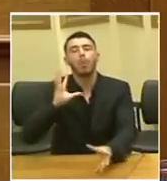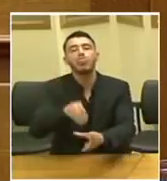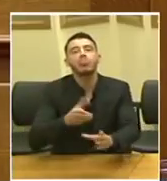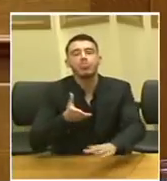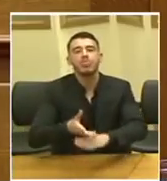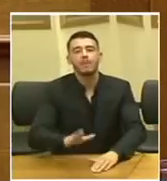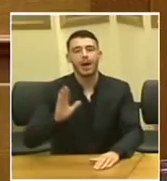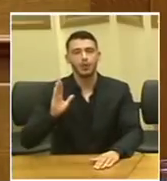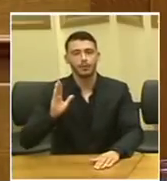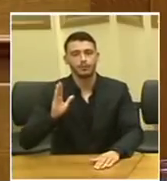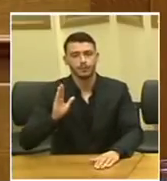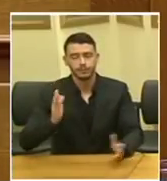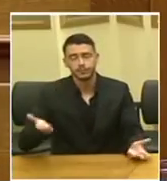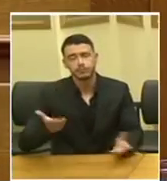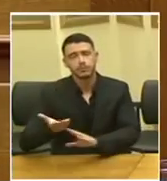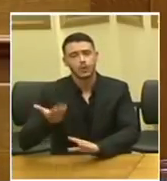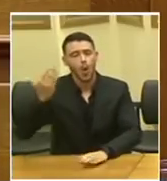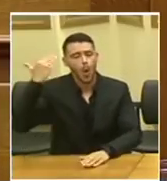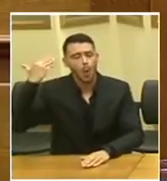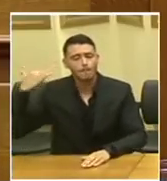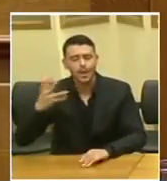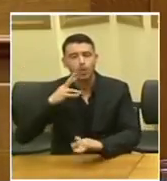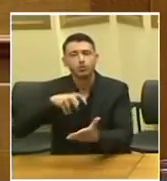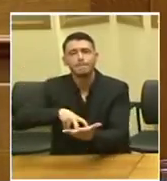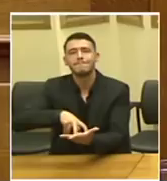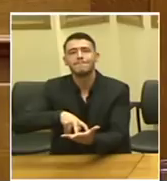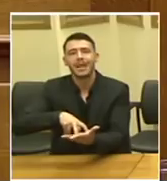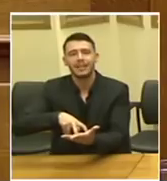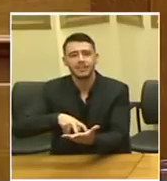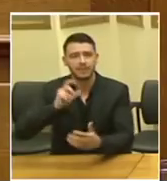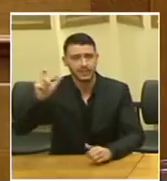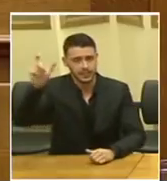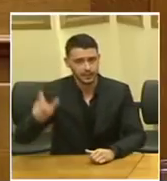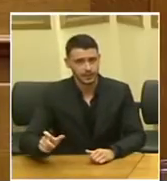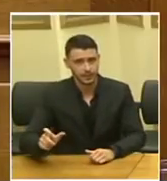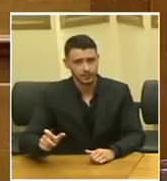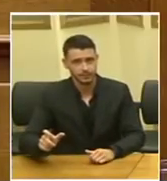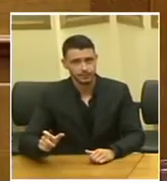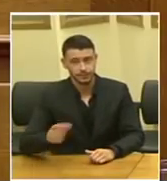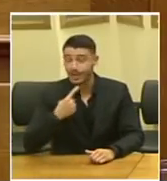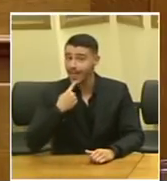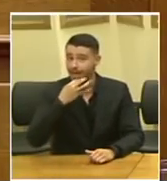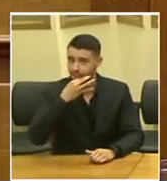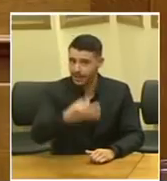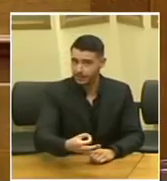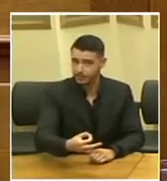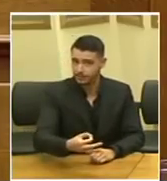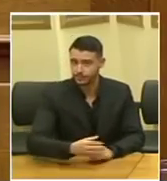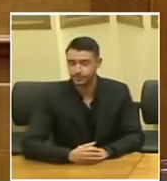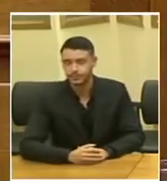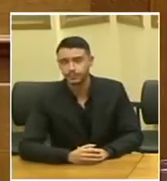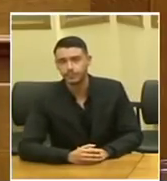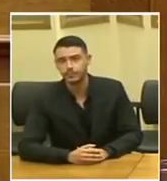πρέσβης, όχι ο πρώην πρόεδρος, ο πρώην πρέσβης, που έκανε υπέξω από τις δικές κυβερνήσεις, λέει το εξής. Το να δεχθεί